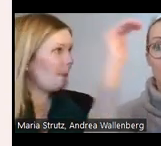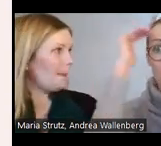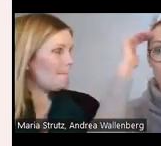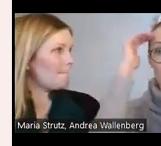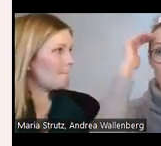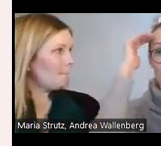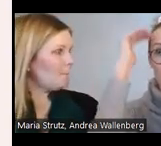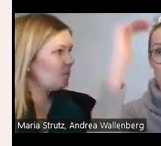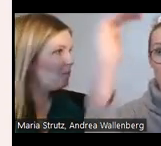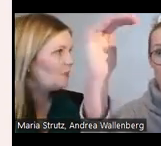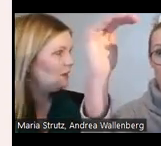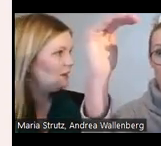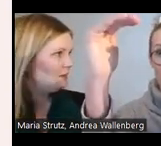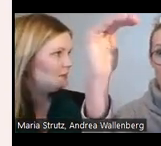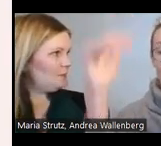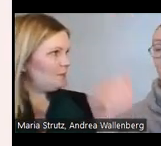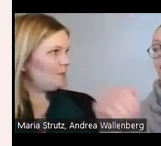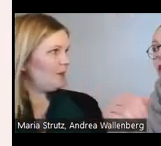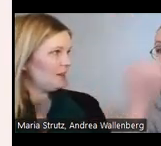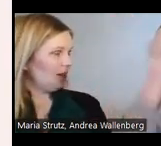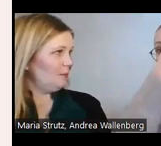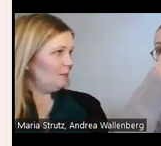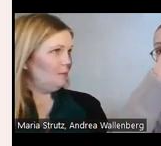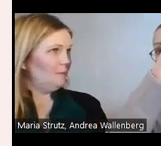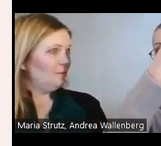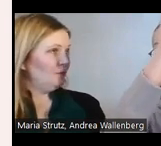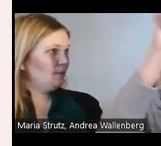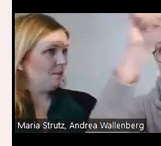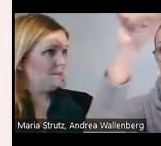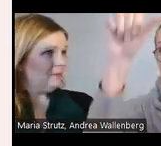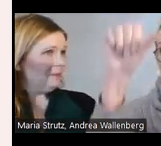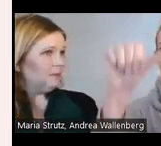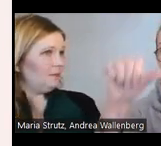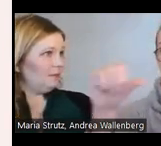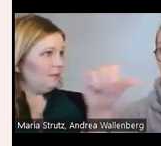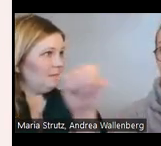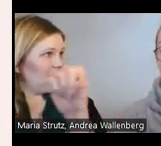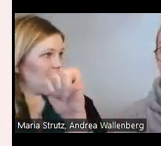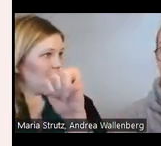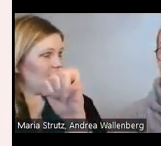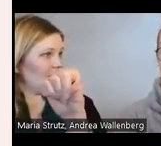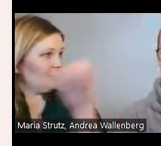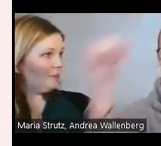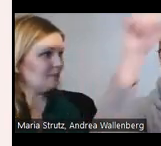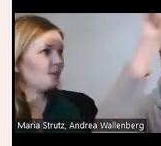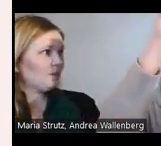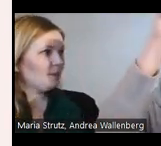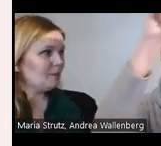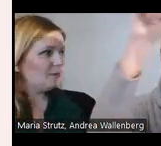ut efter hela busstaket. Så här, buss. Och lastbil, taket med